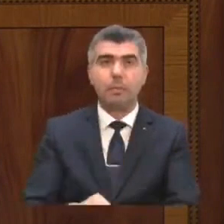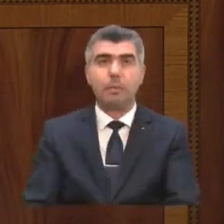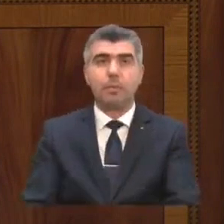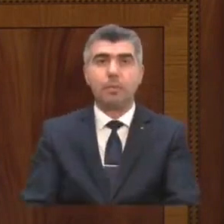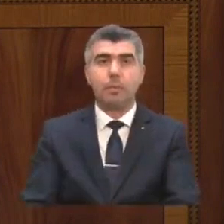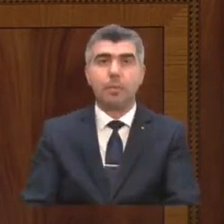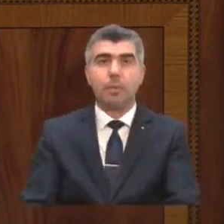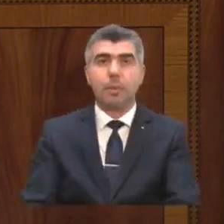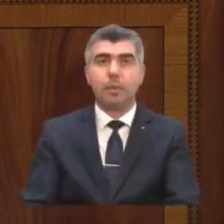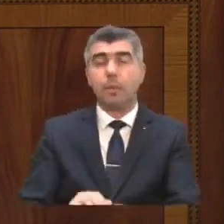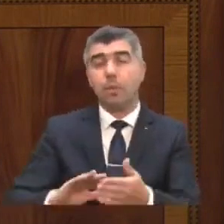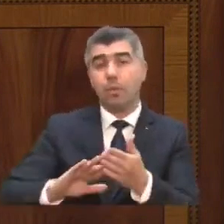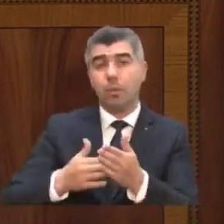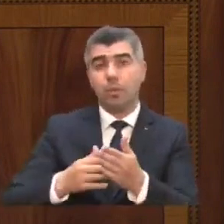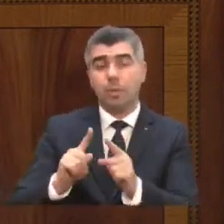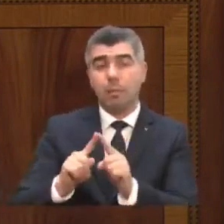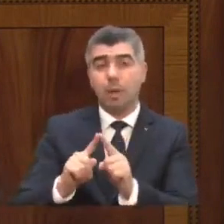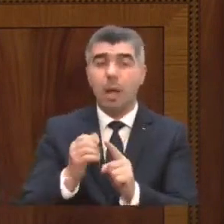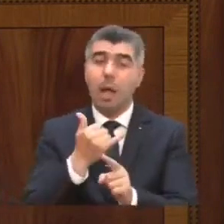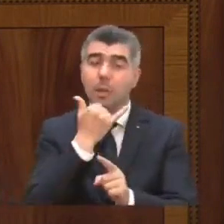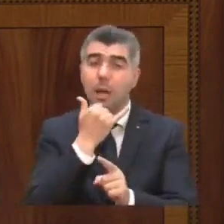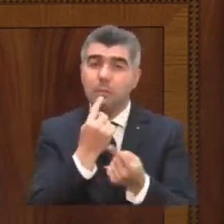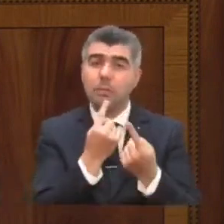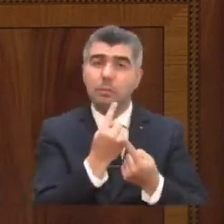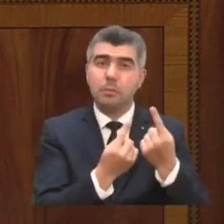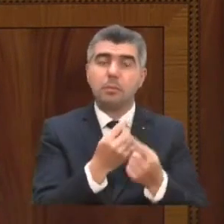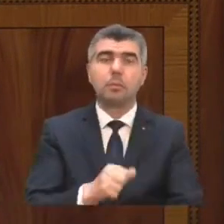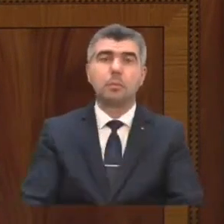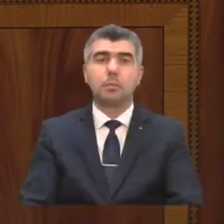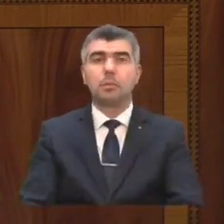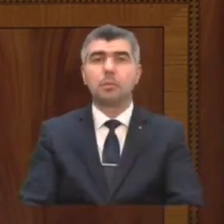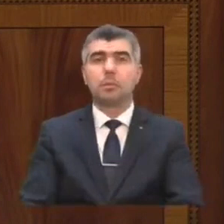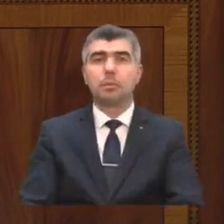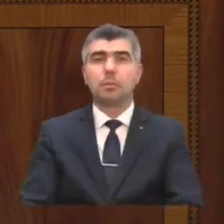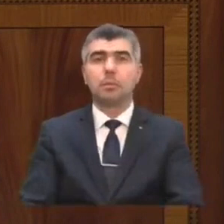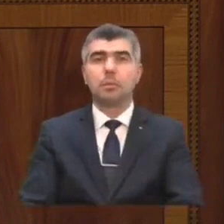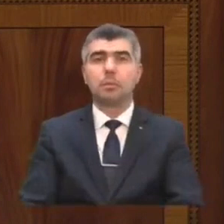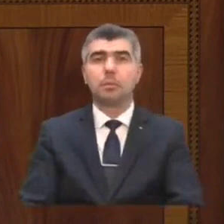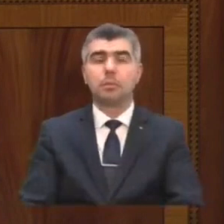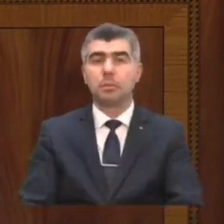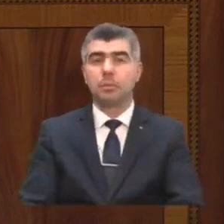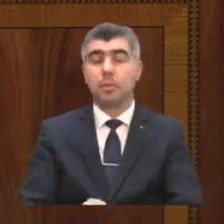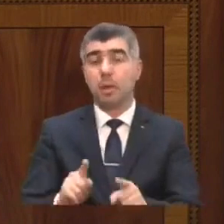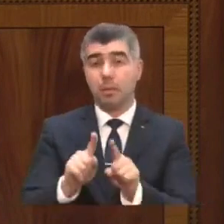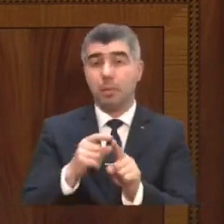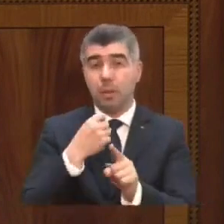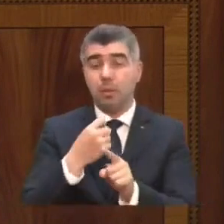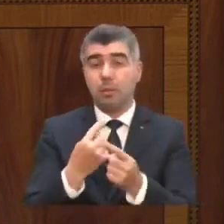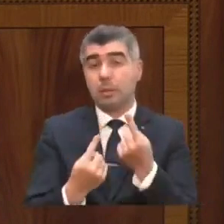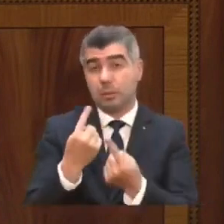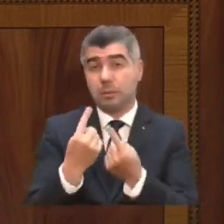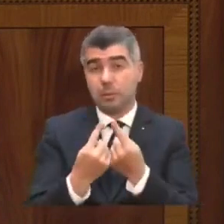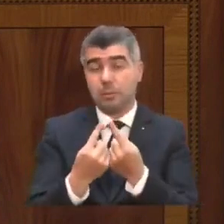الشيء راه كل راه عندكم شي غلط ولا شي خلل ما ولكن الى هو انتم الهدف